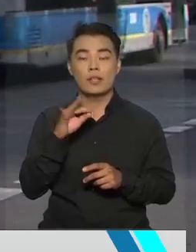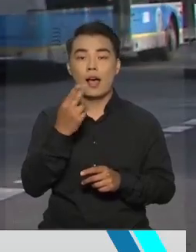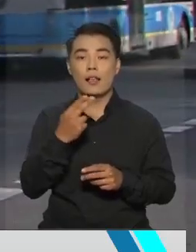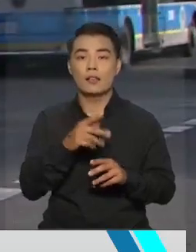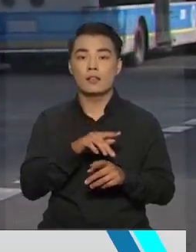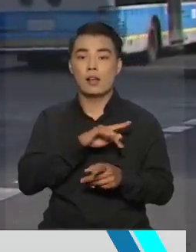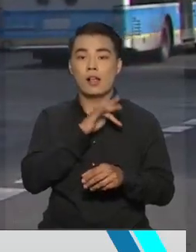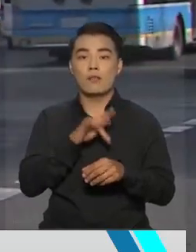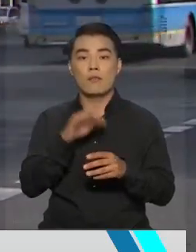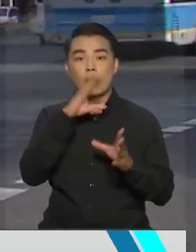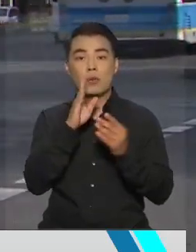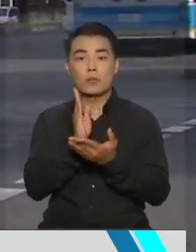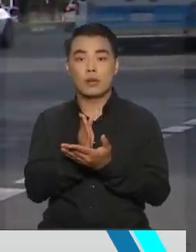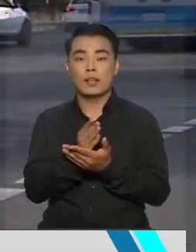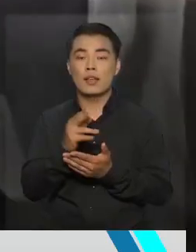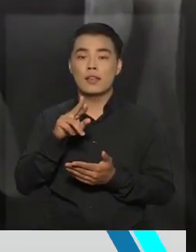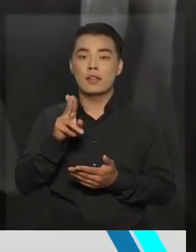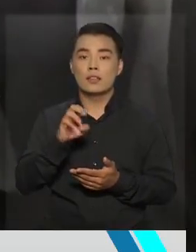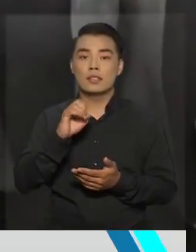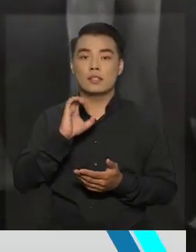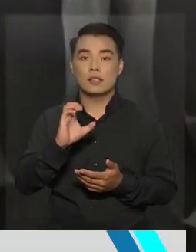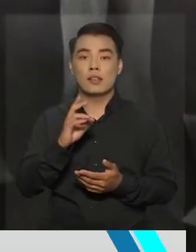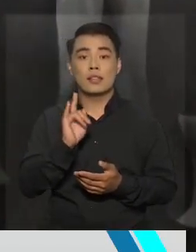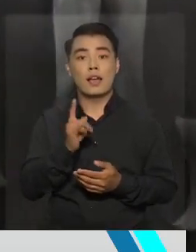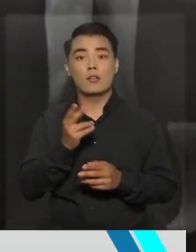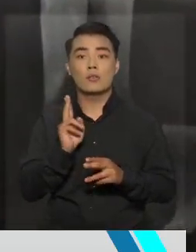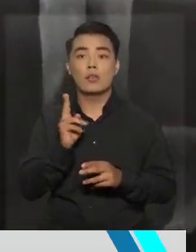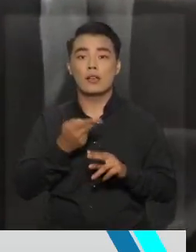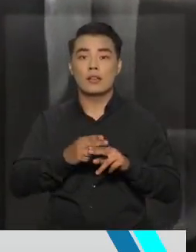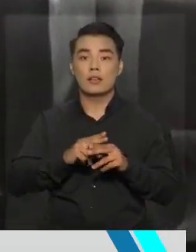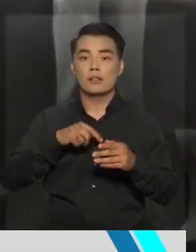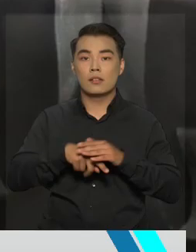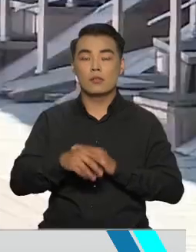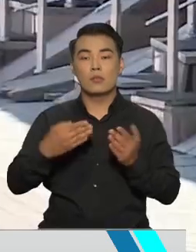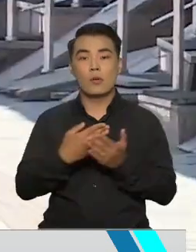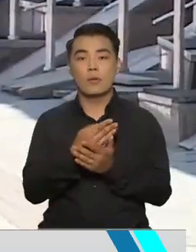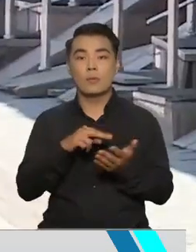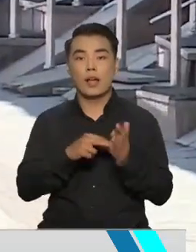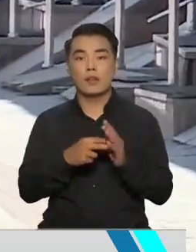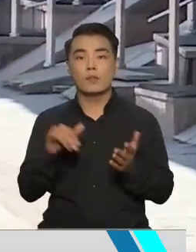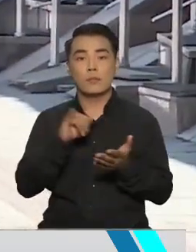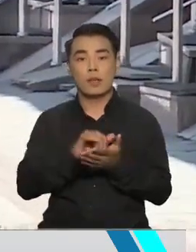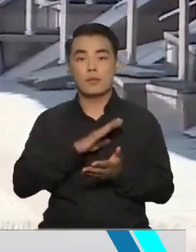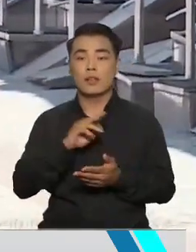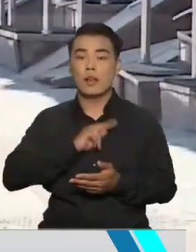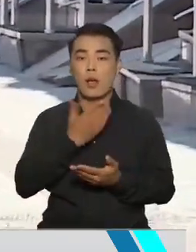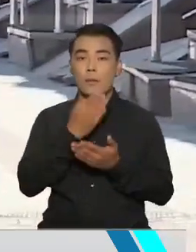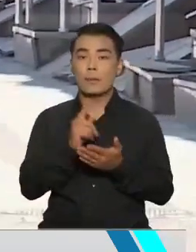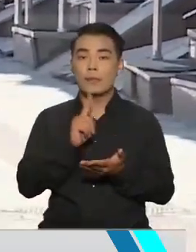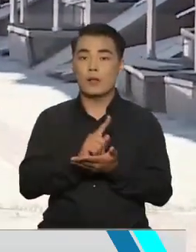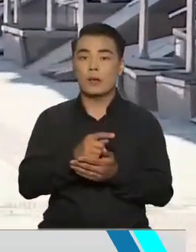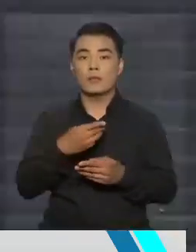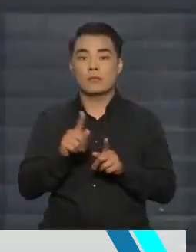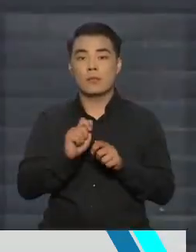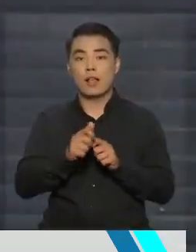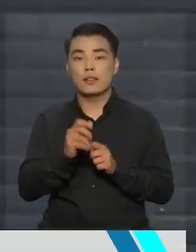қалаларында мүмкін болып отыр. Ал Яндекс таксистер мен Глобо курьерлері жаңа санатқа кірді. Тәуелсіз жұмыскер ретінде салық төлейді және